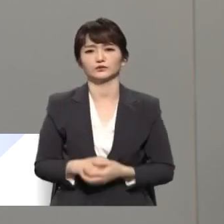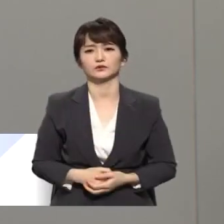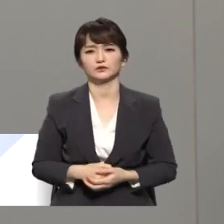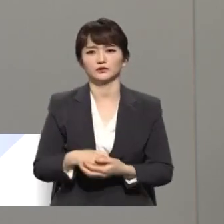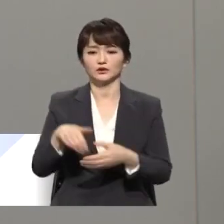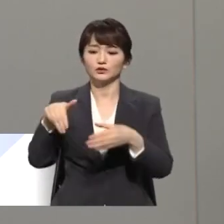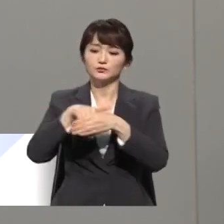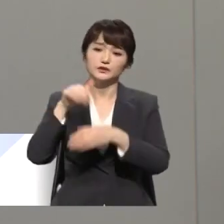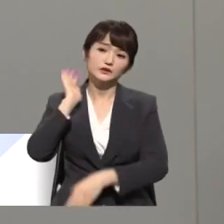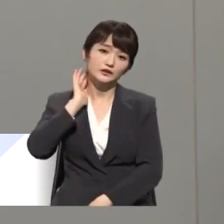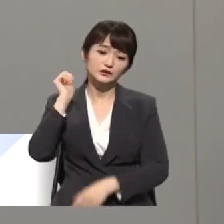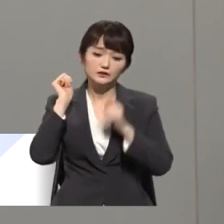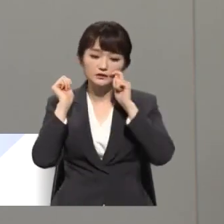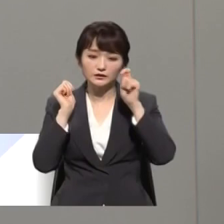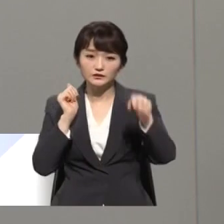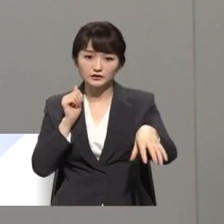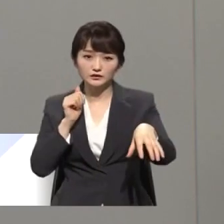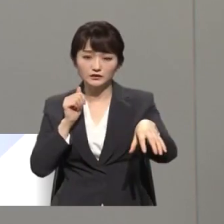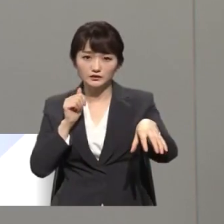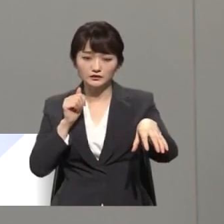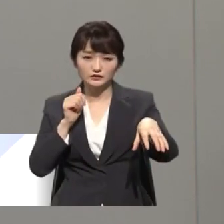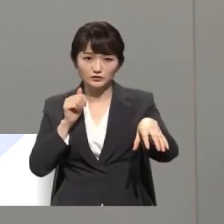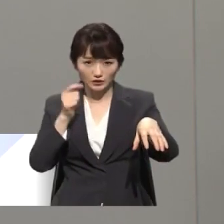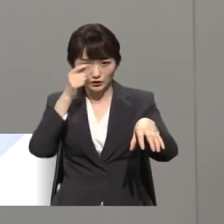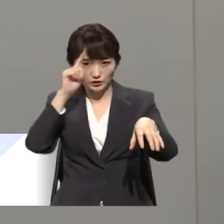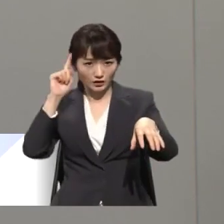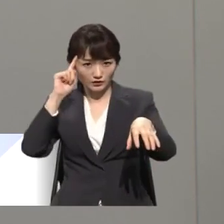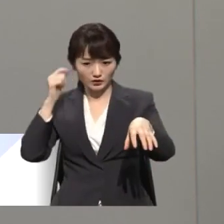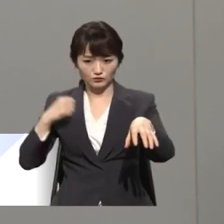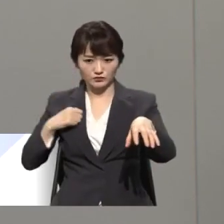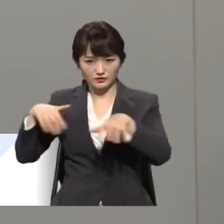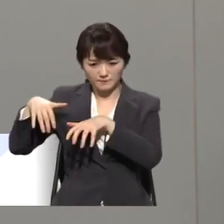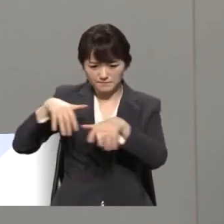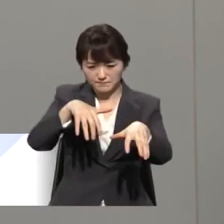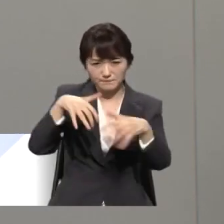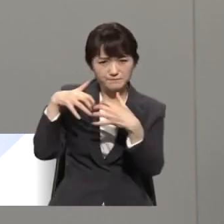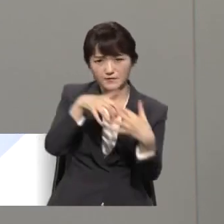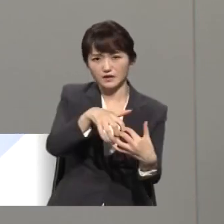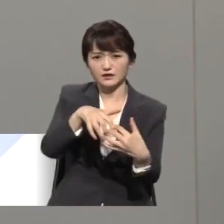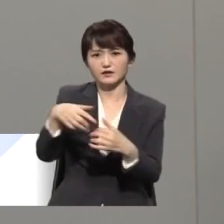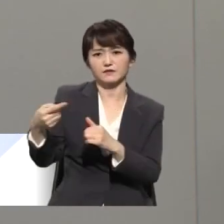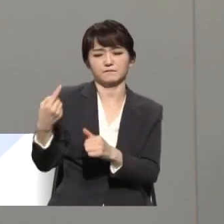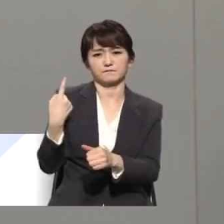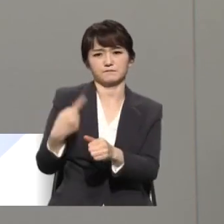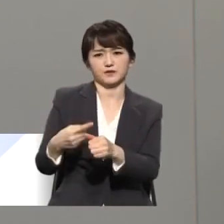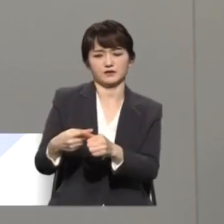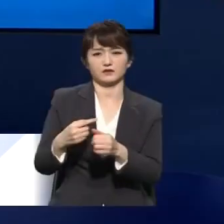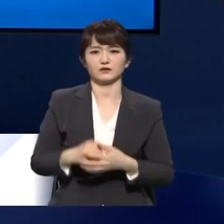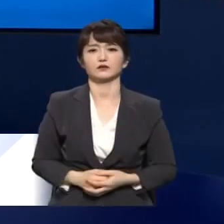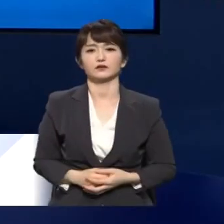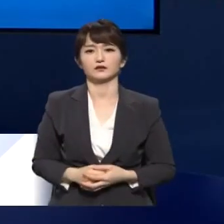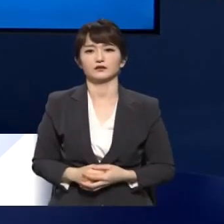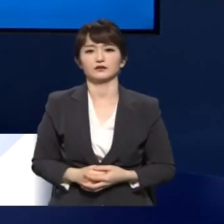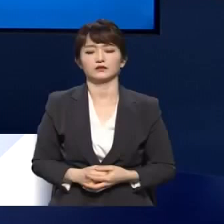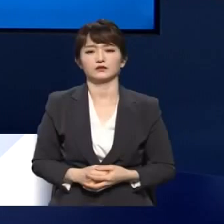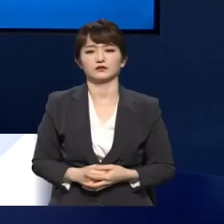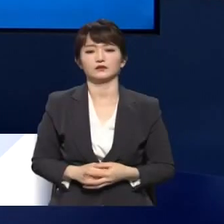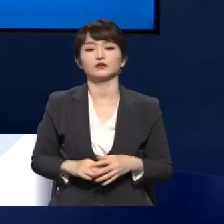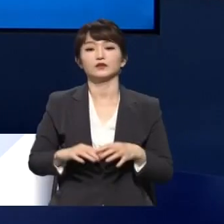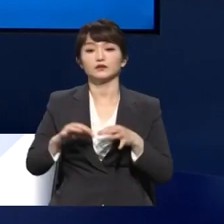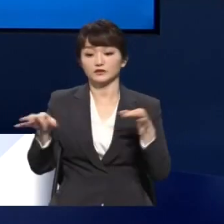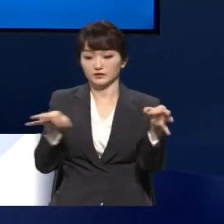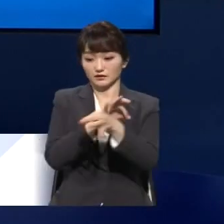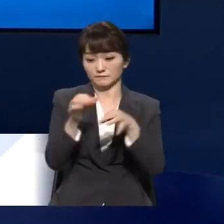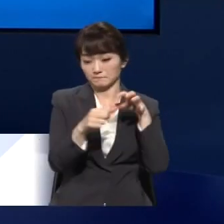문재인 대통령은 러시아의 군사 행동을 비판하고 국제사회를 배 러시아 체제의 동참하겠다는 의사를 밝혔습니다